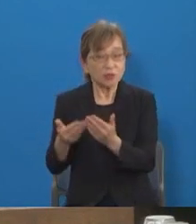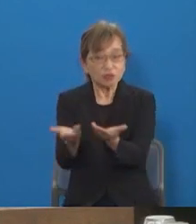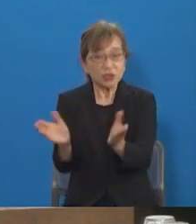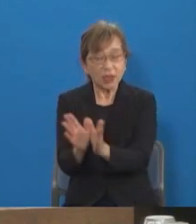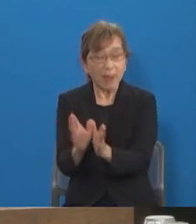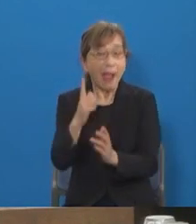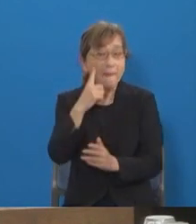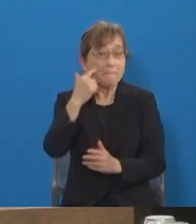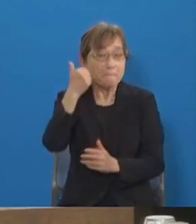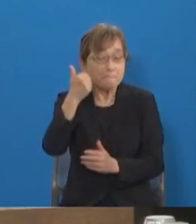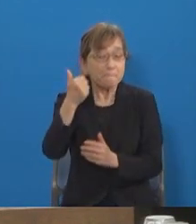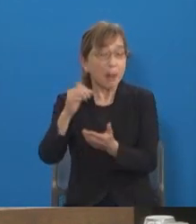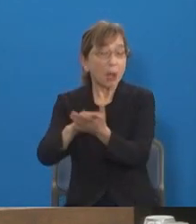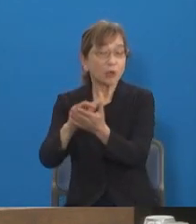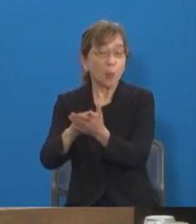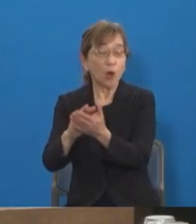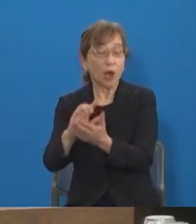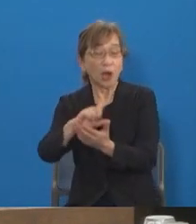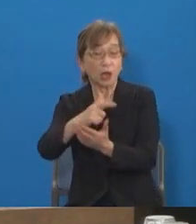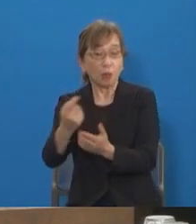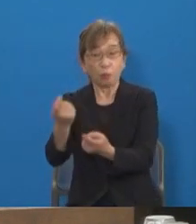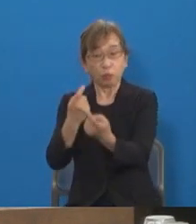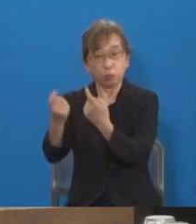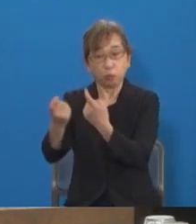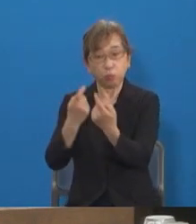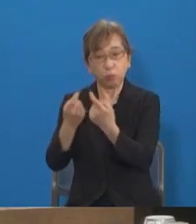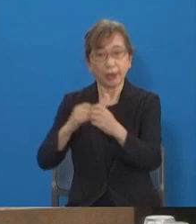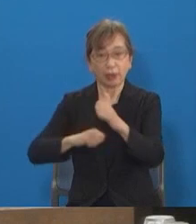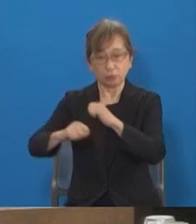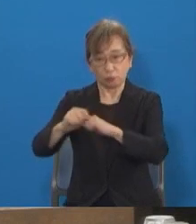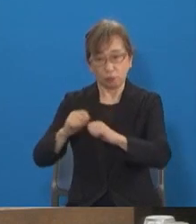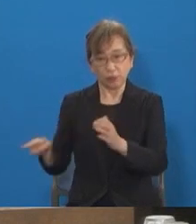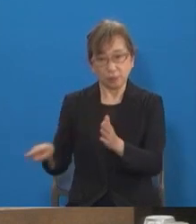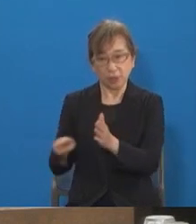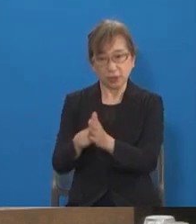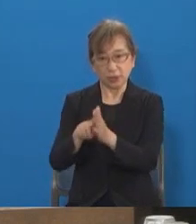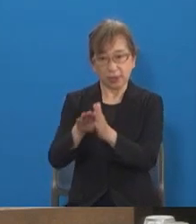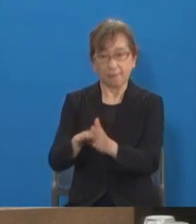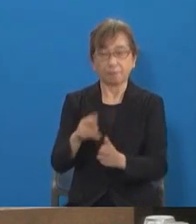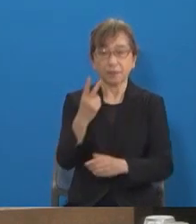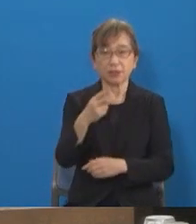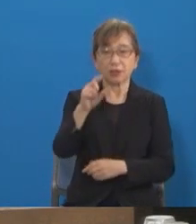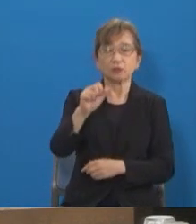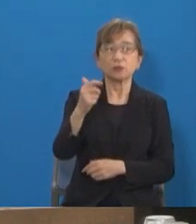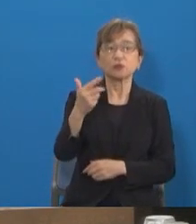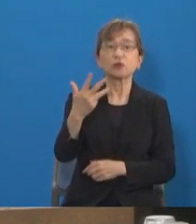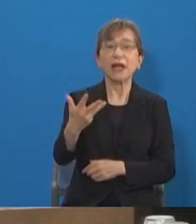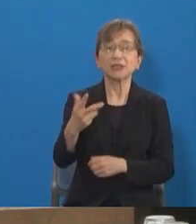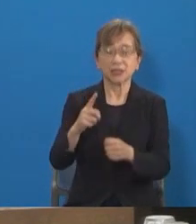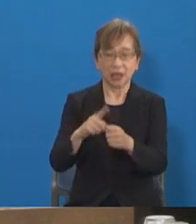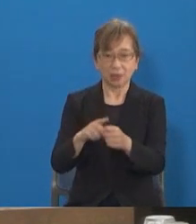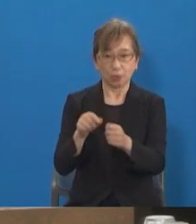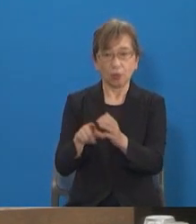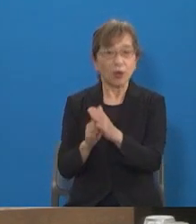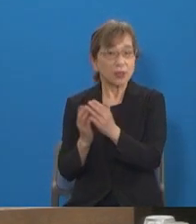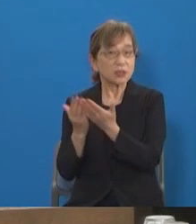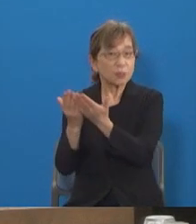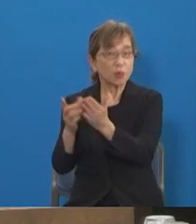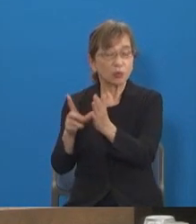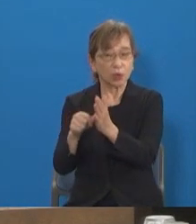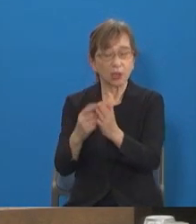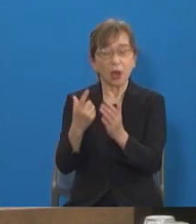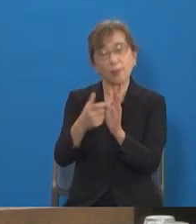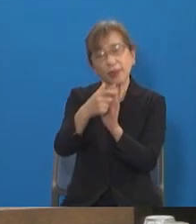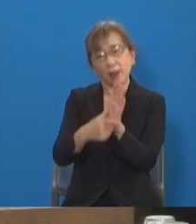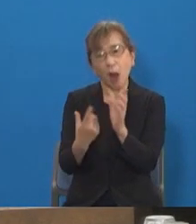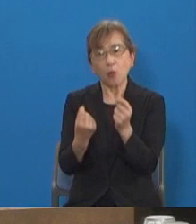パパ友から多くのことを学び活動してきました。私は2018年の代表質疑でも同様のテ